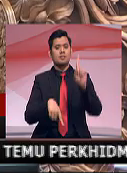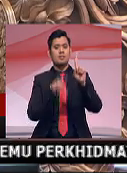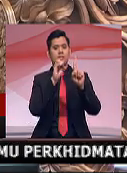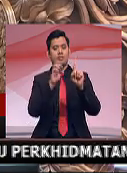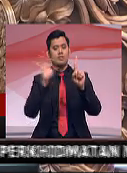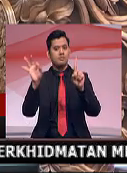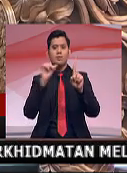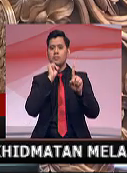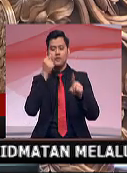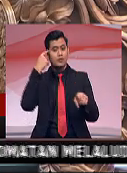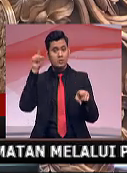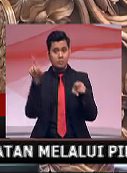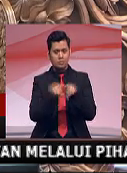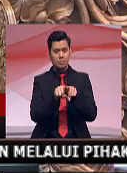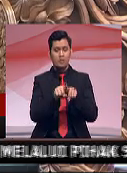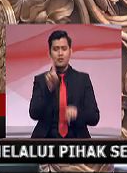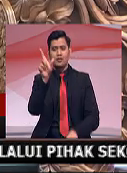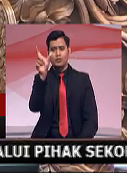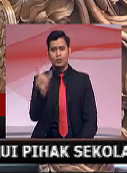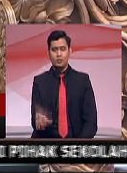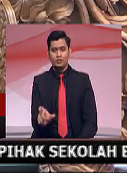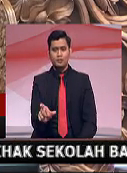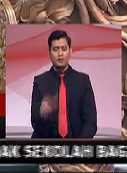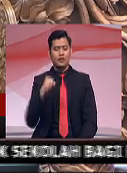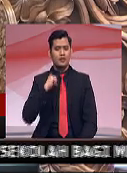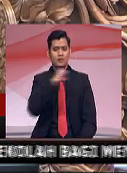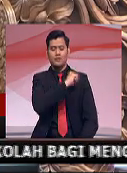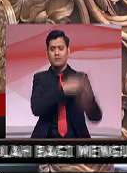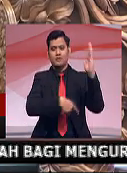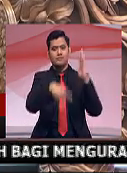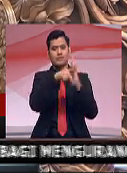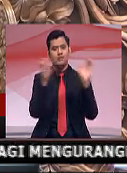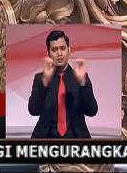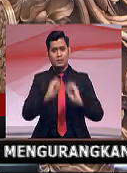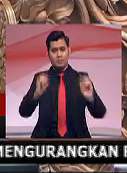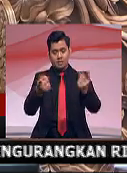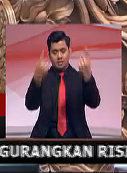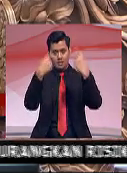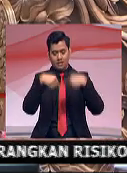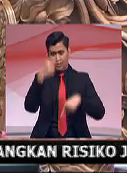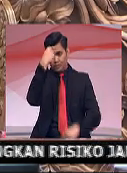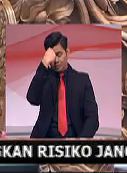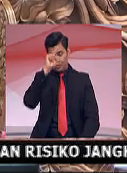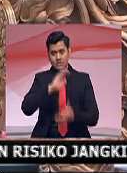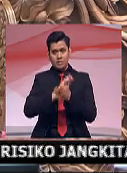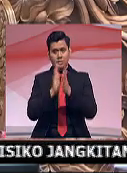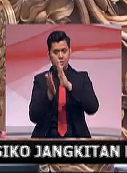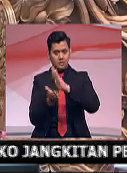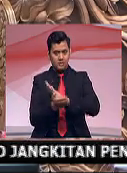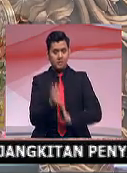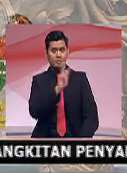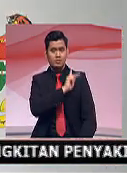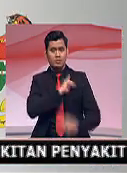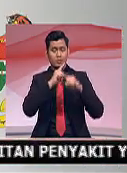tidak bersetuju. Seorang lagi ahli parlimen tidak hadir. Bagi jawatan timbalan speaker pula, ia menyaksikan wakil pengerang Dato'